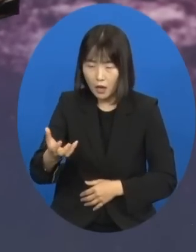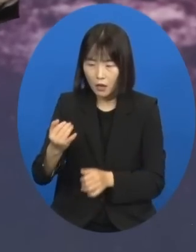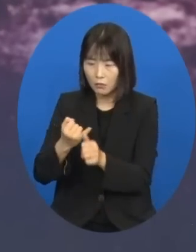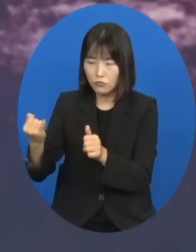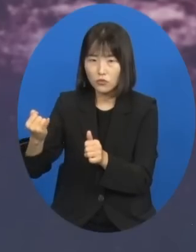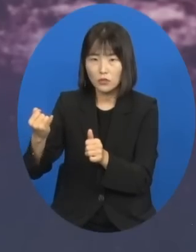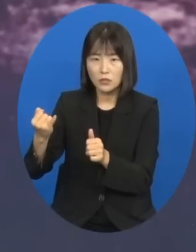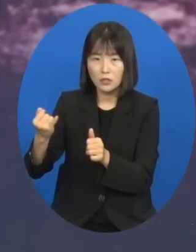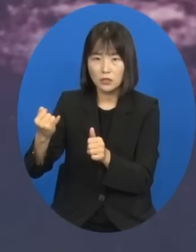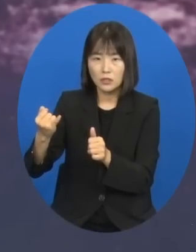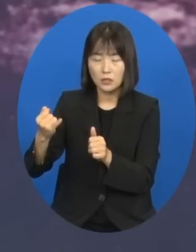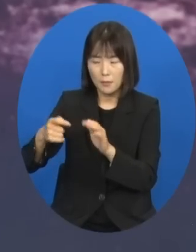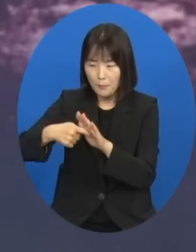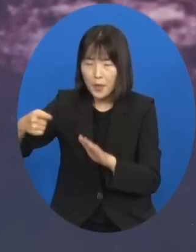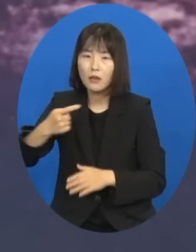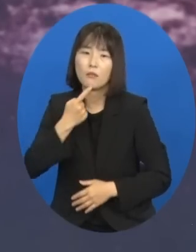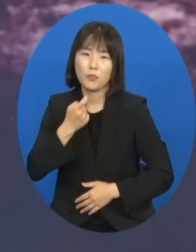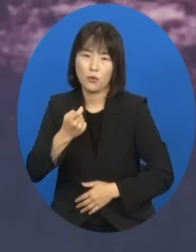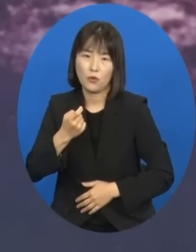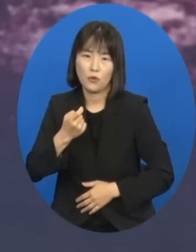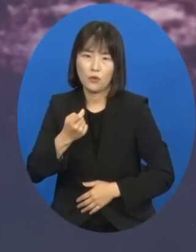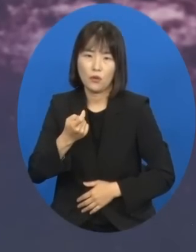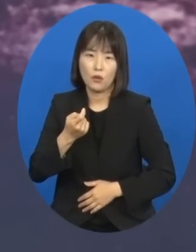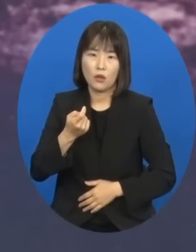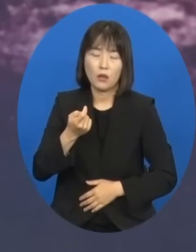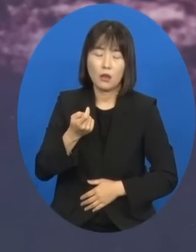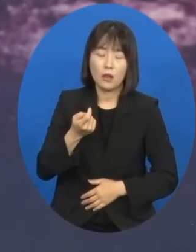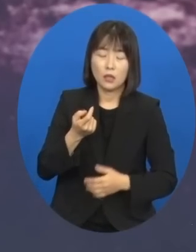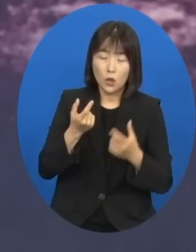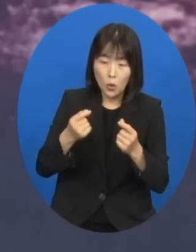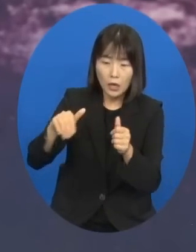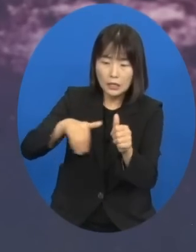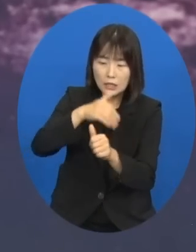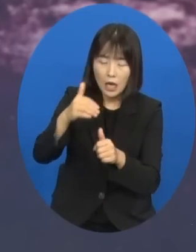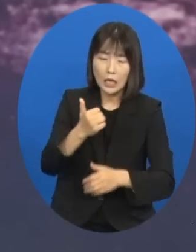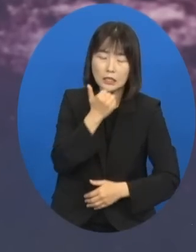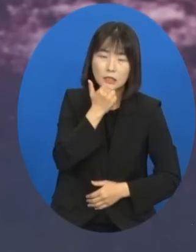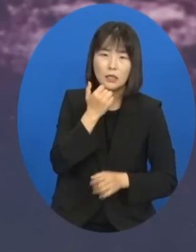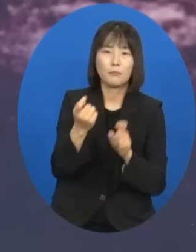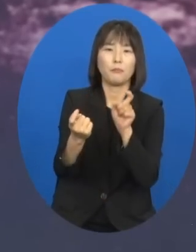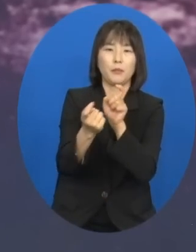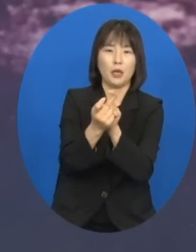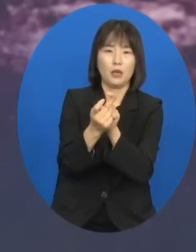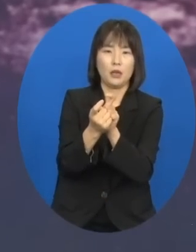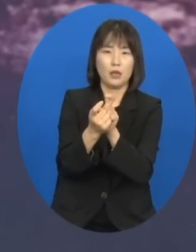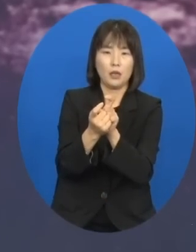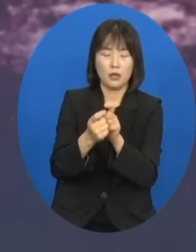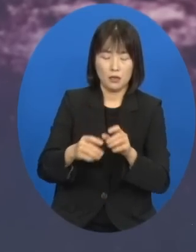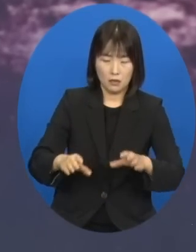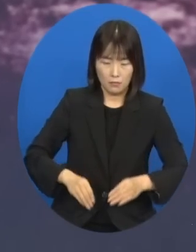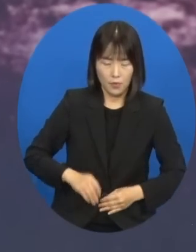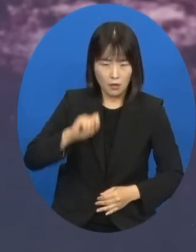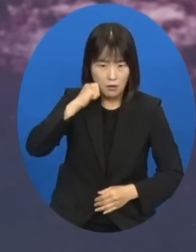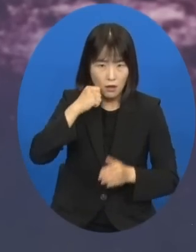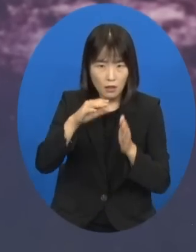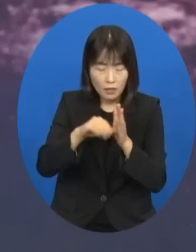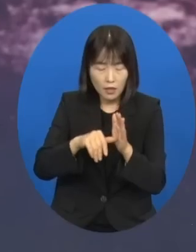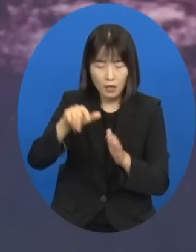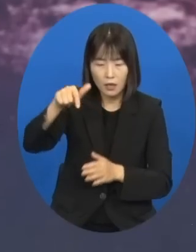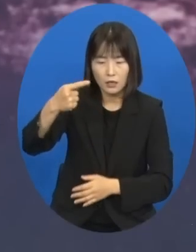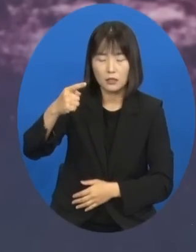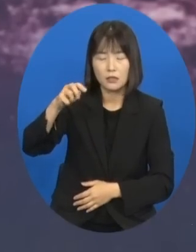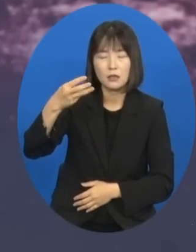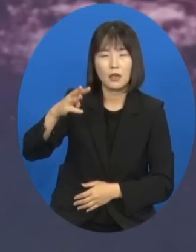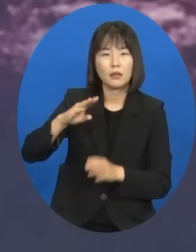비슷한 일이 지금 이삭에게 또 일어난 것입니다. 흉년이 들자 그가 그랄로 갑니다, 이삭이. 근데